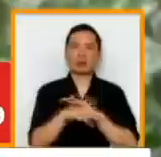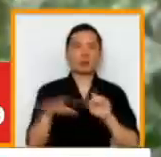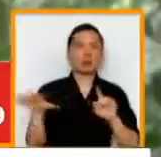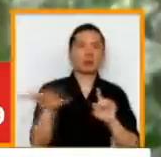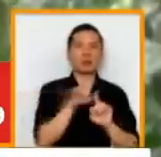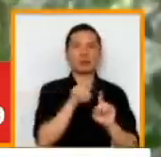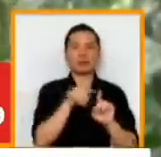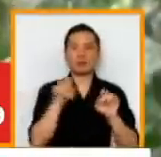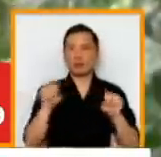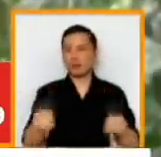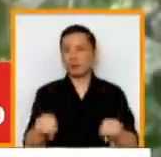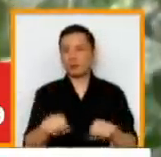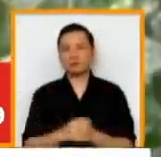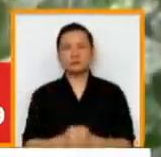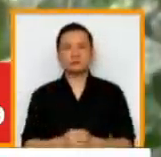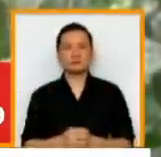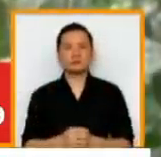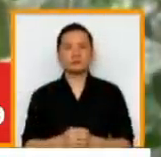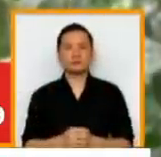variant. Kinukuha natin